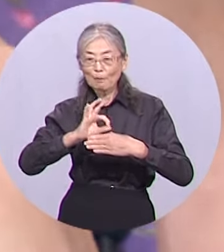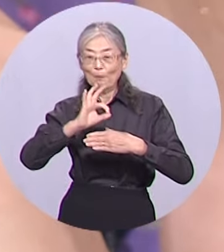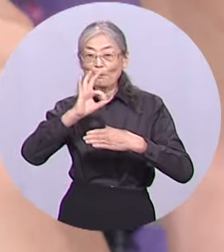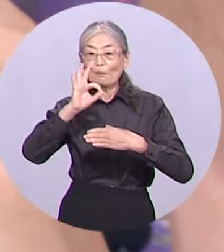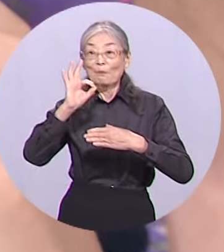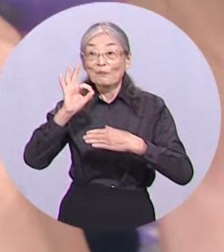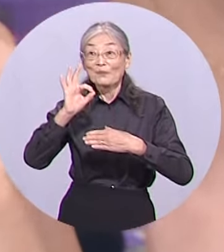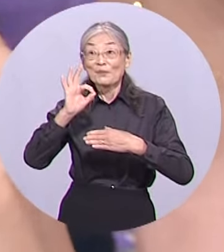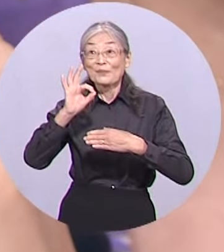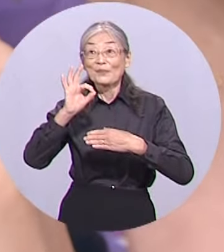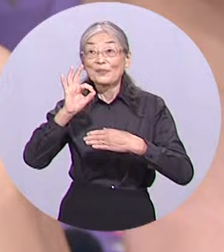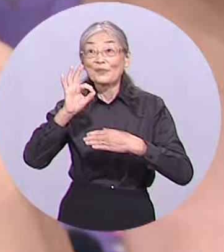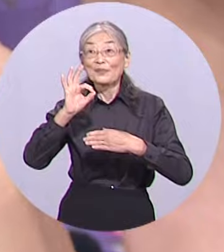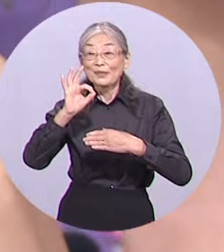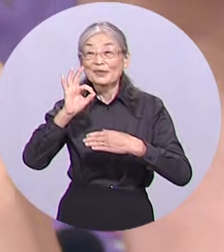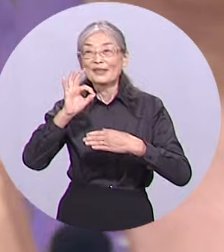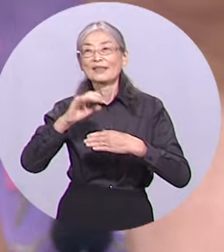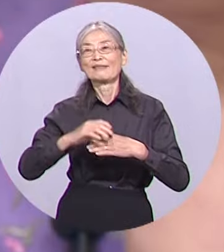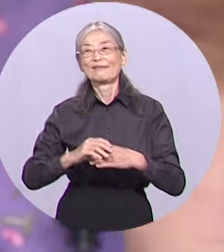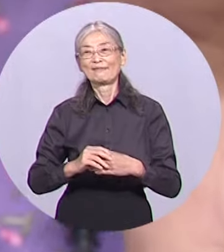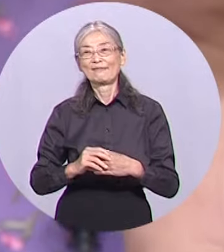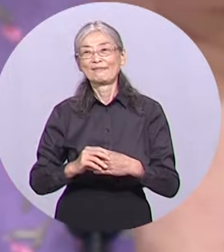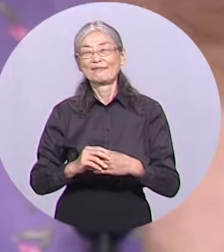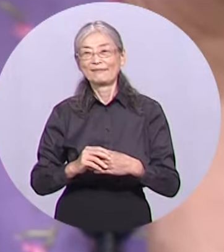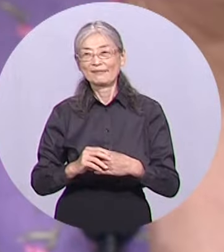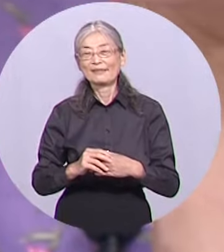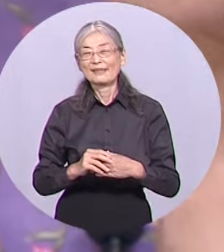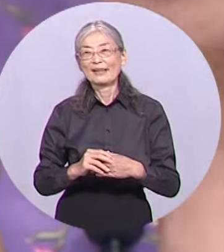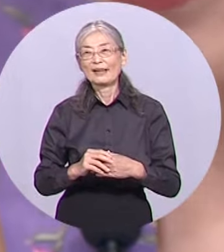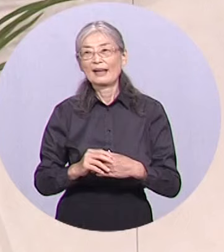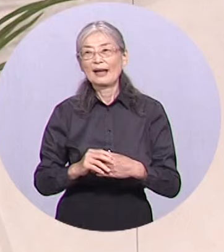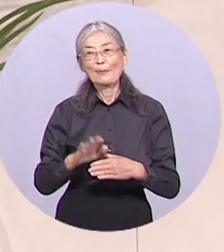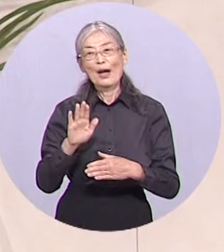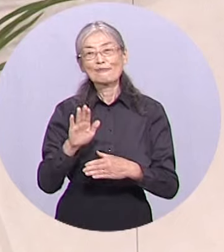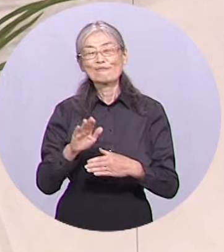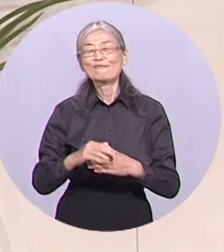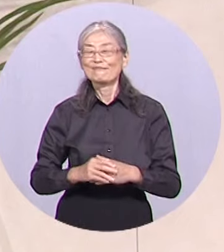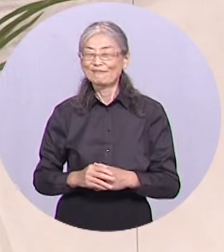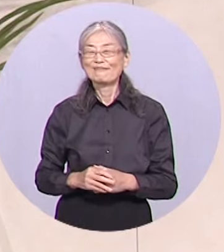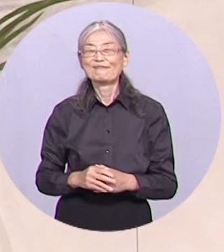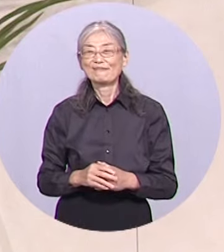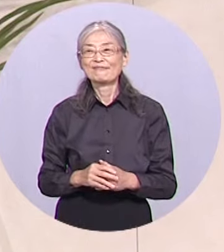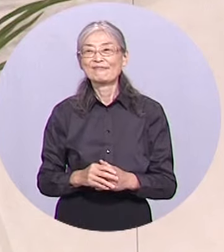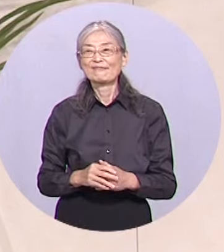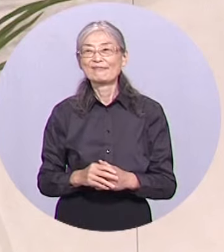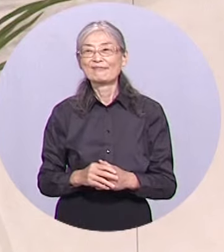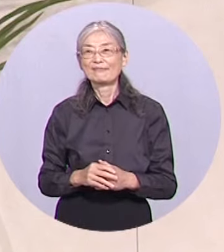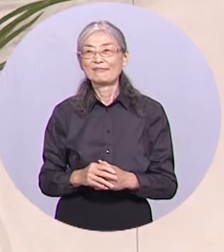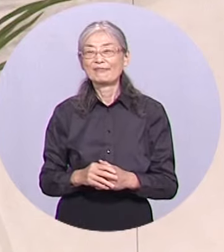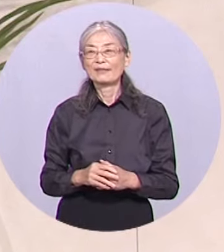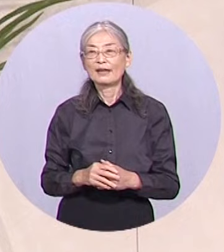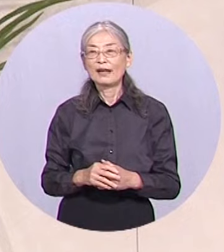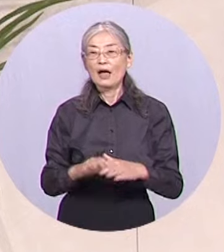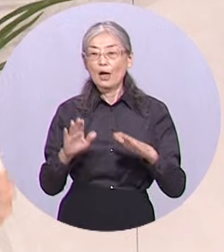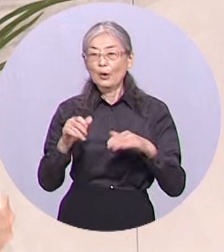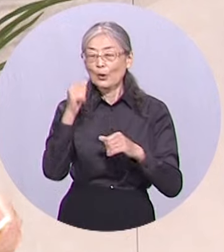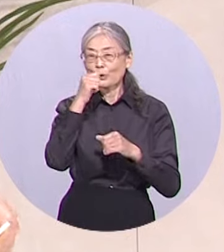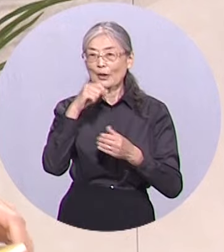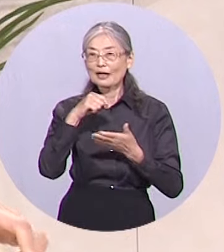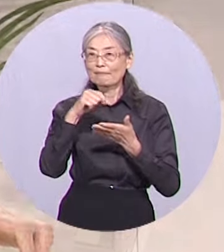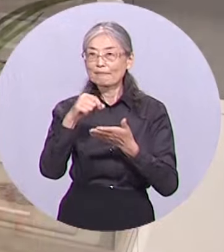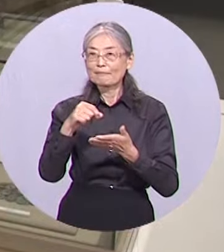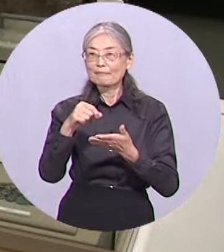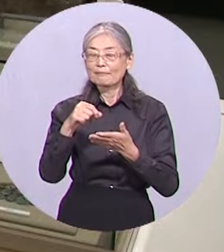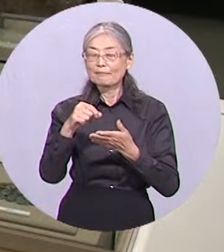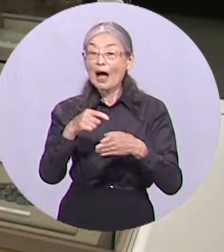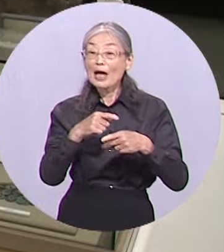こうやって出てきちゃう、そういう、 すごいかわいい、 はい、こういうのもございます。はい、今日ご紹介したのはですね、